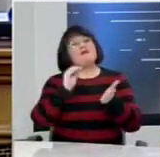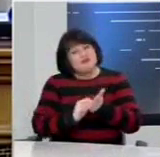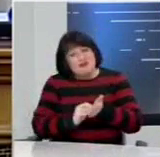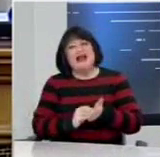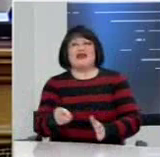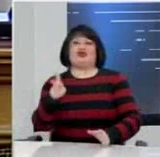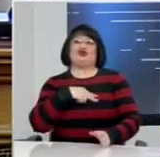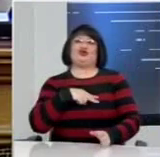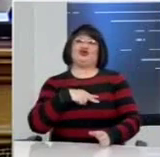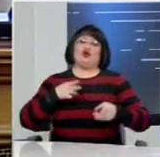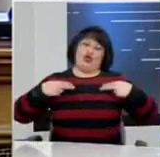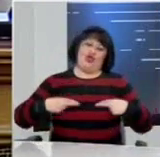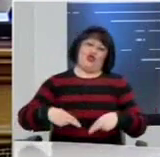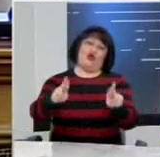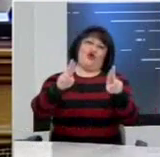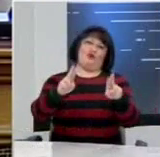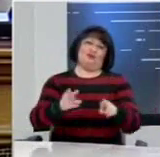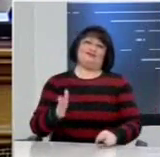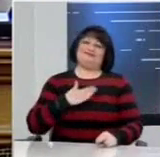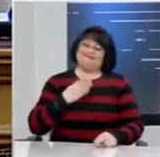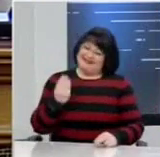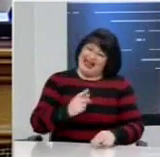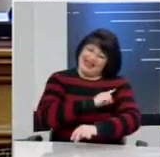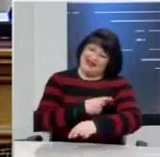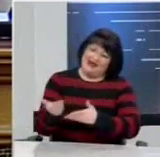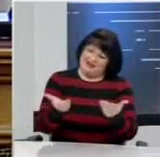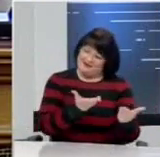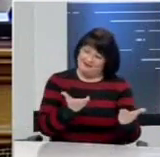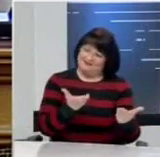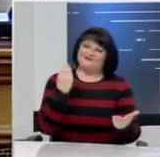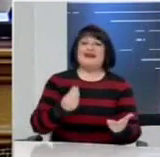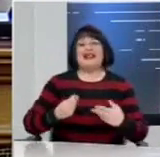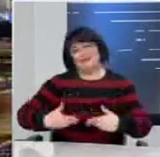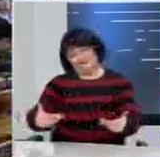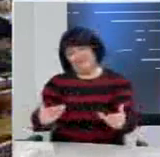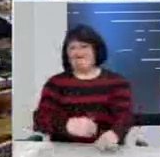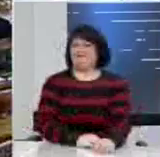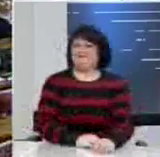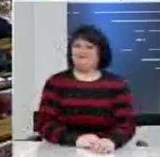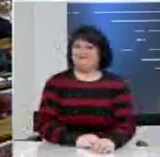στη σωστή πλευρά της ιστορίας. Καλή δύναμη λοιπόν και καλούς αγώνες.